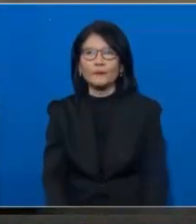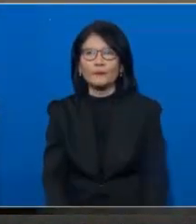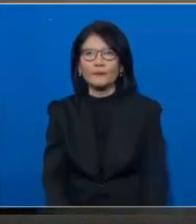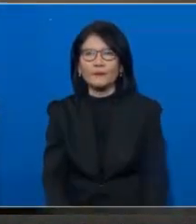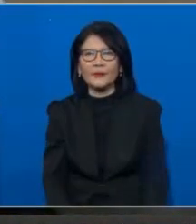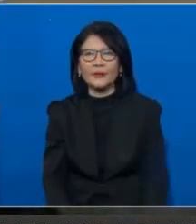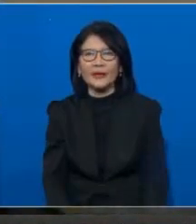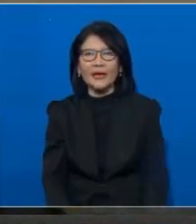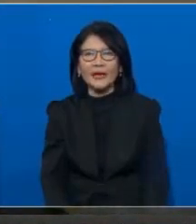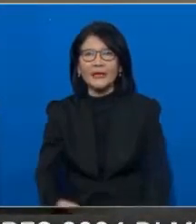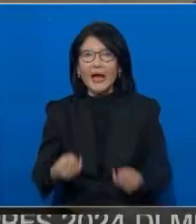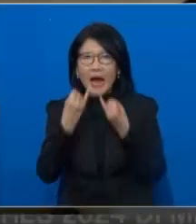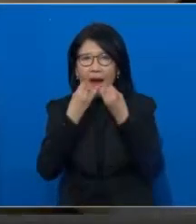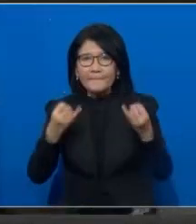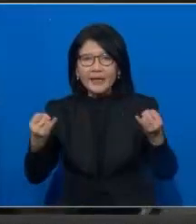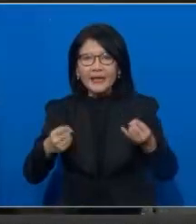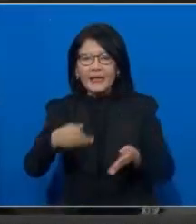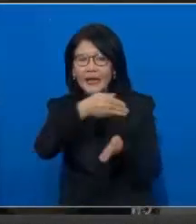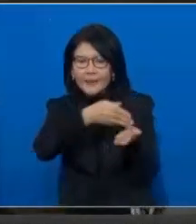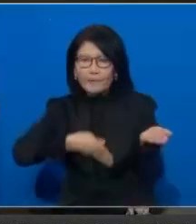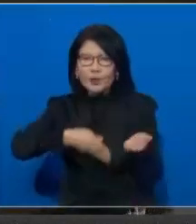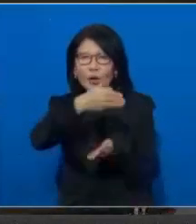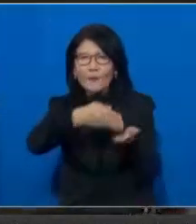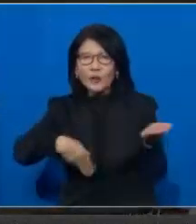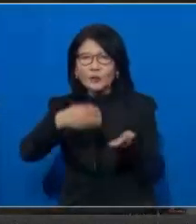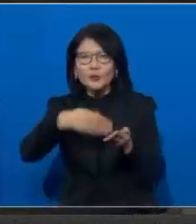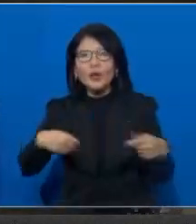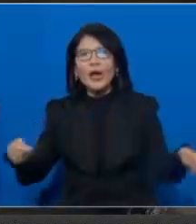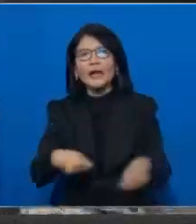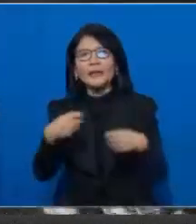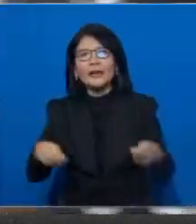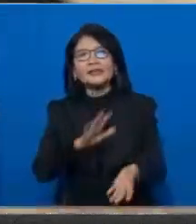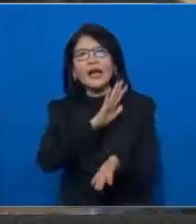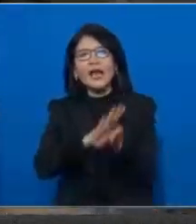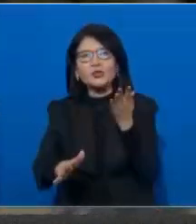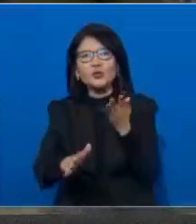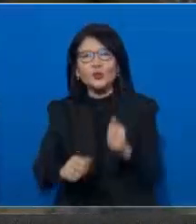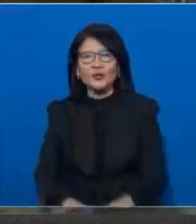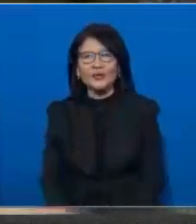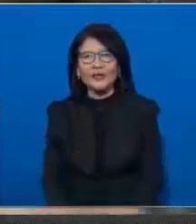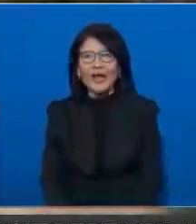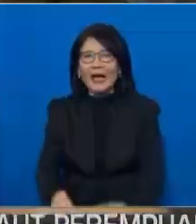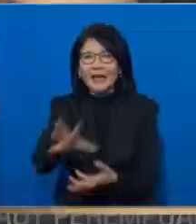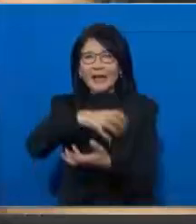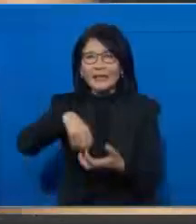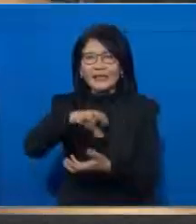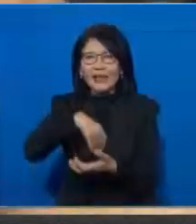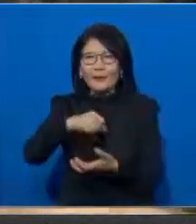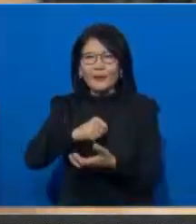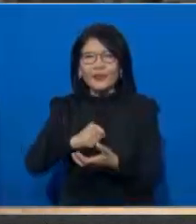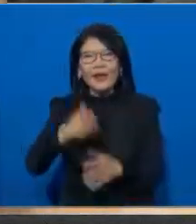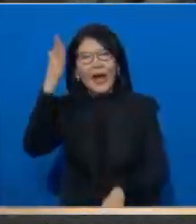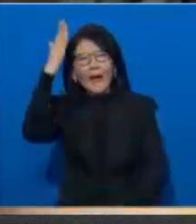Adonan mie dipipihkan dan dipotong memanjang, kemudian dimasak mendadak agar lebih segar. Kemudian mie dicampur dengan chili oil dan